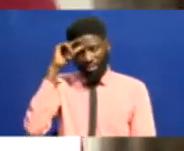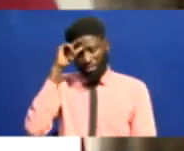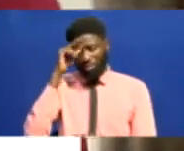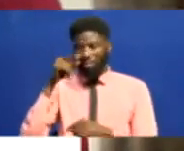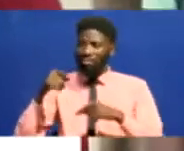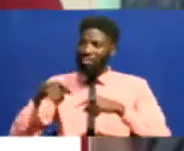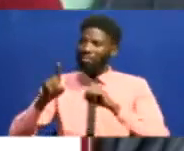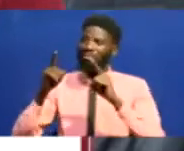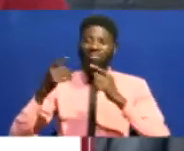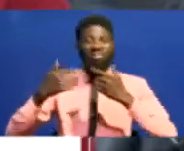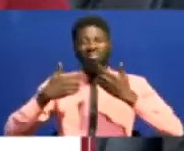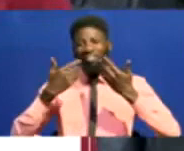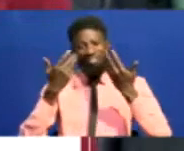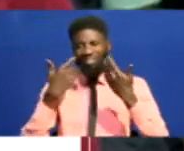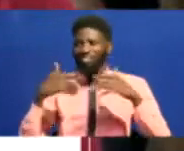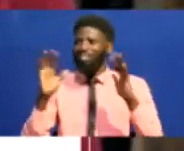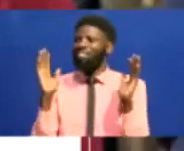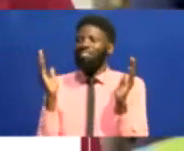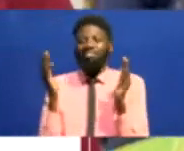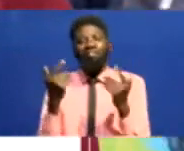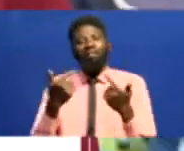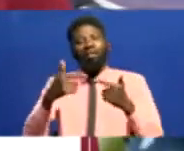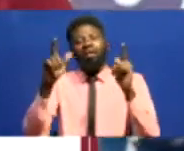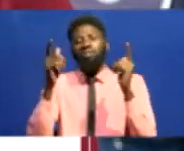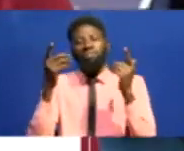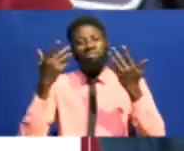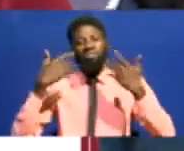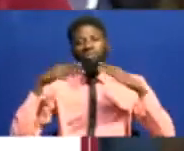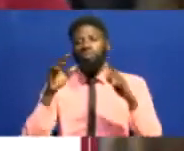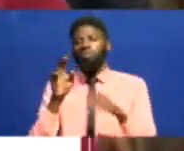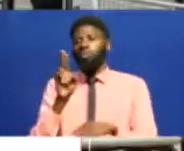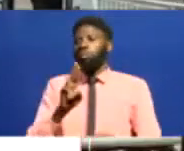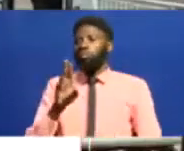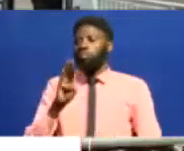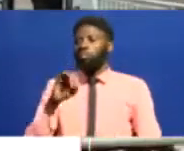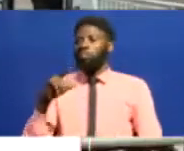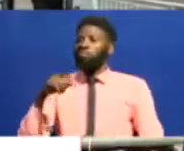serikali imeshatoa hiyo, ninio imeshapatiwa ruhusa ya kufanya kazi na hiyo bill.